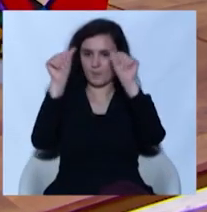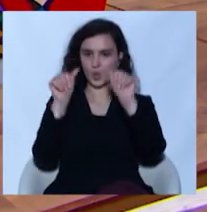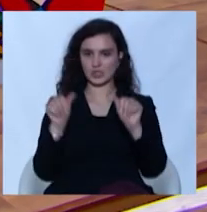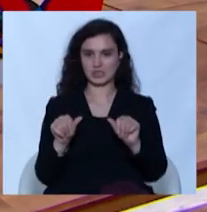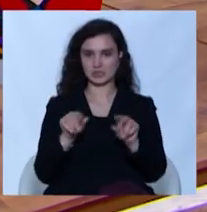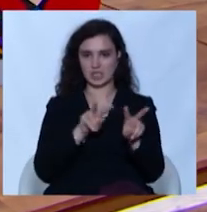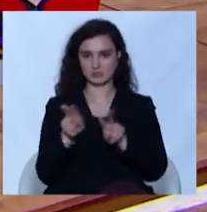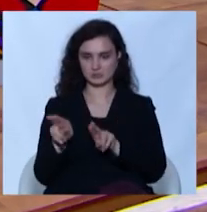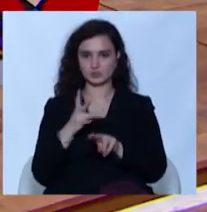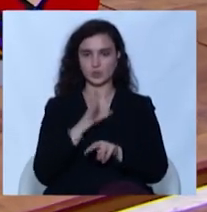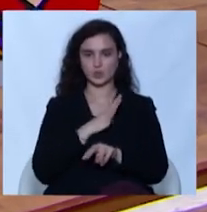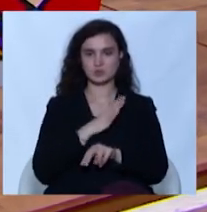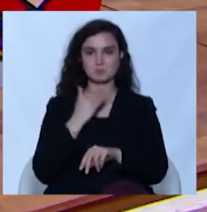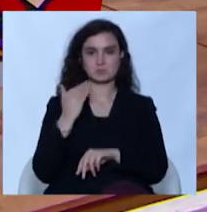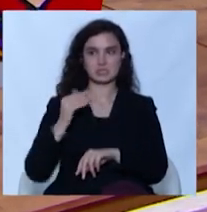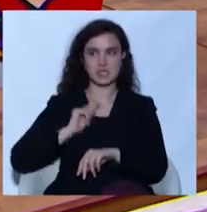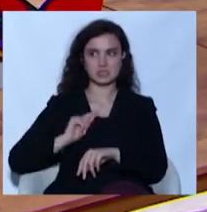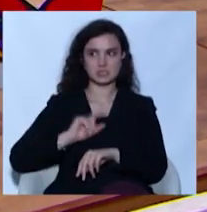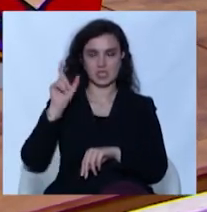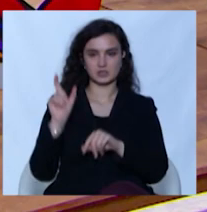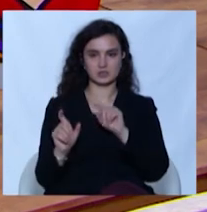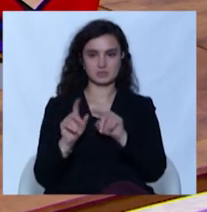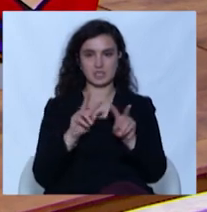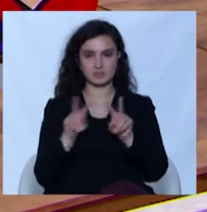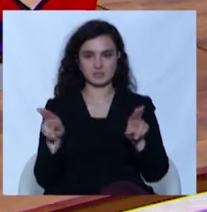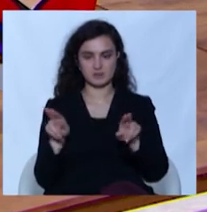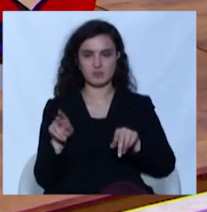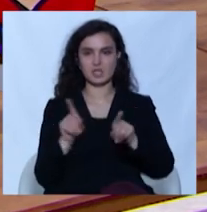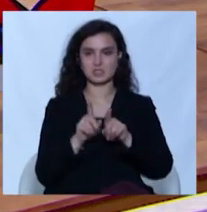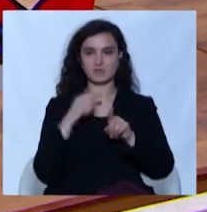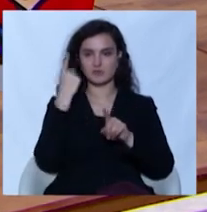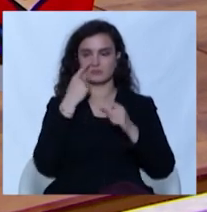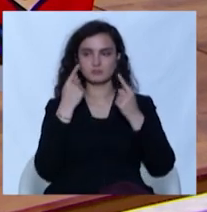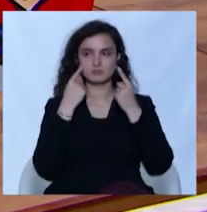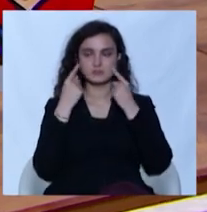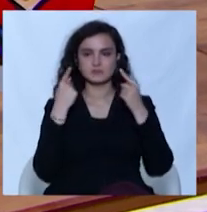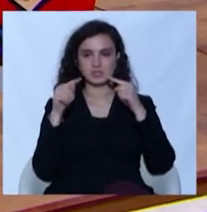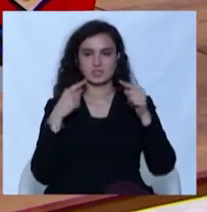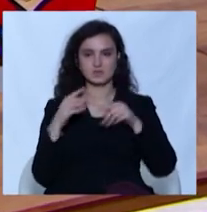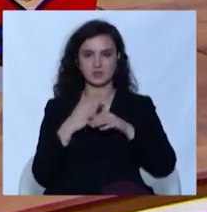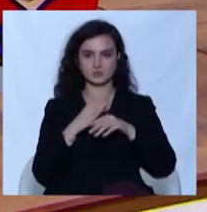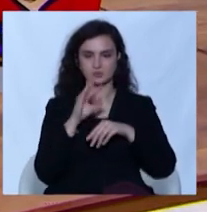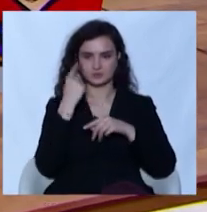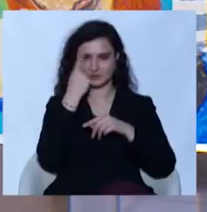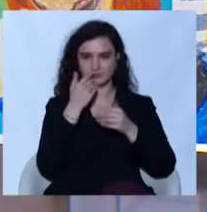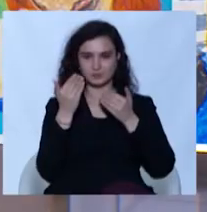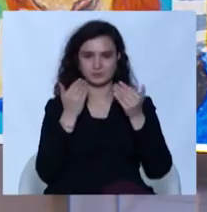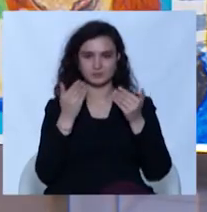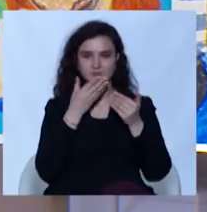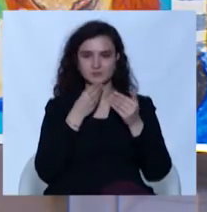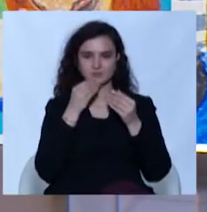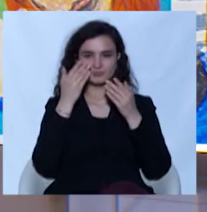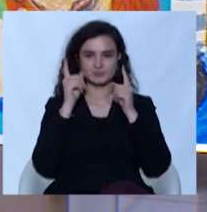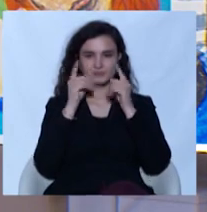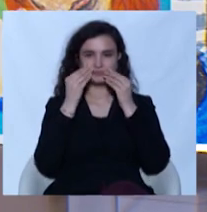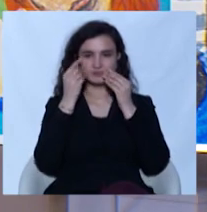უნდა იყოს მისი ხასიათი. ასევე ნაკვთები სხვადასხვა აქვთ, ხო, ყველას. ესეც